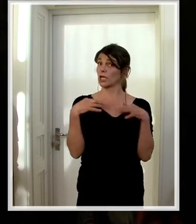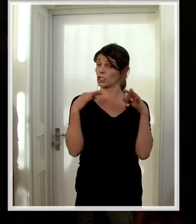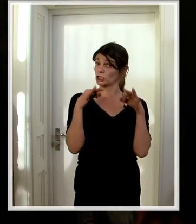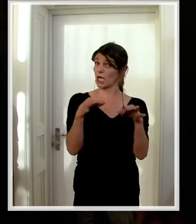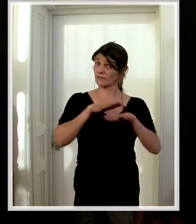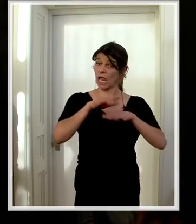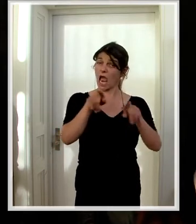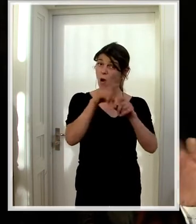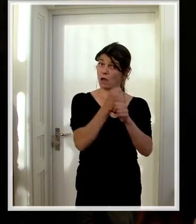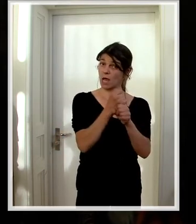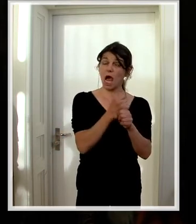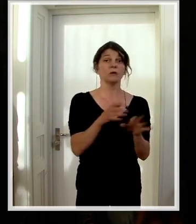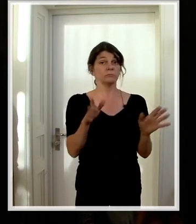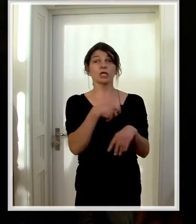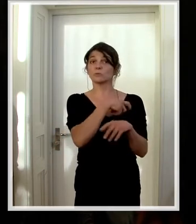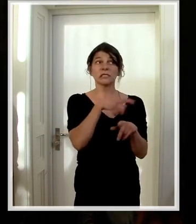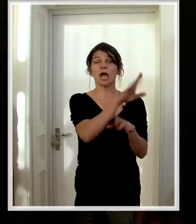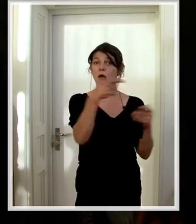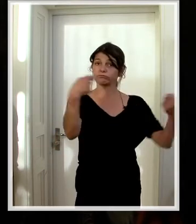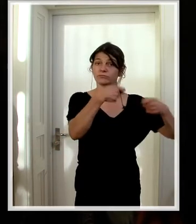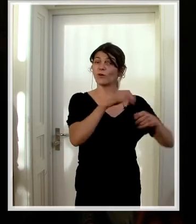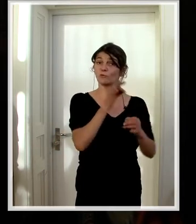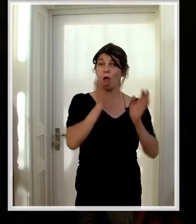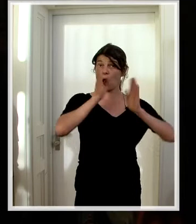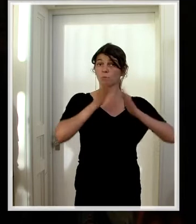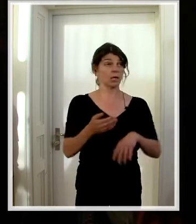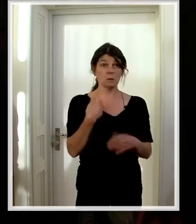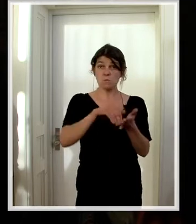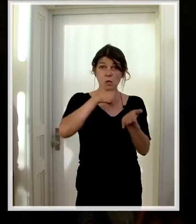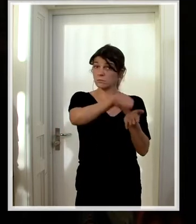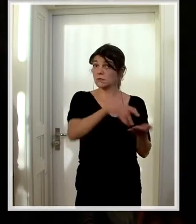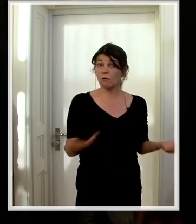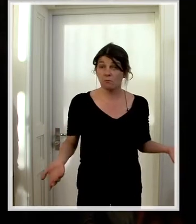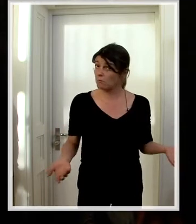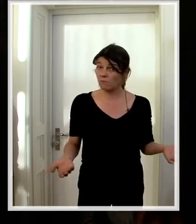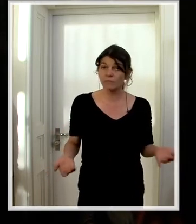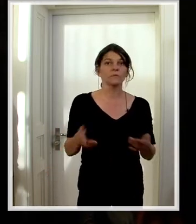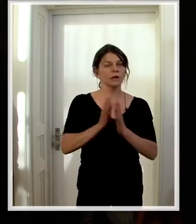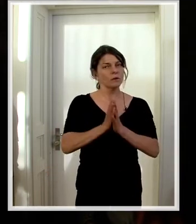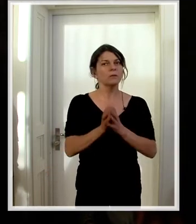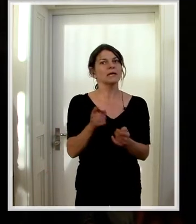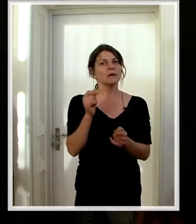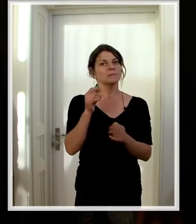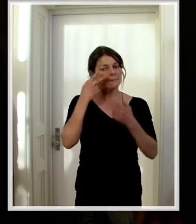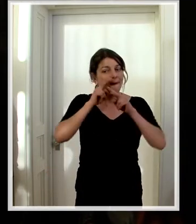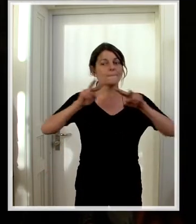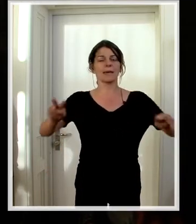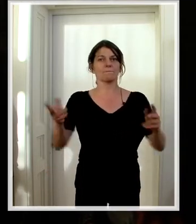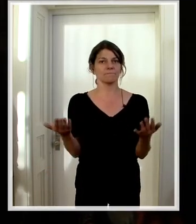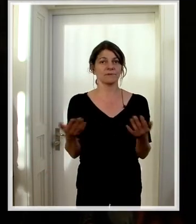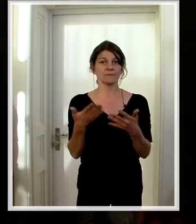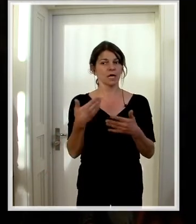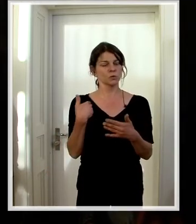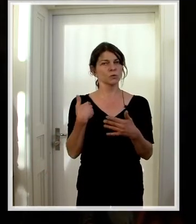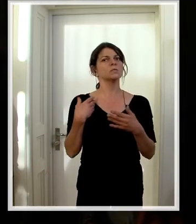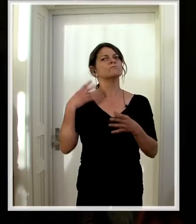Strassenverkehr machen, dort investieren die Schweizer auch einen Haufen in die Autobahnen, wo wir nichts zahlen. Und ich glaube, man muss es ein bisschen grösser sehen, was ist unser